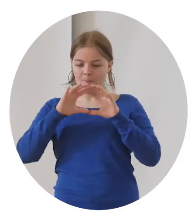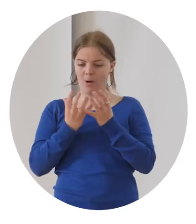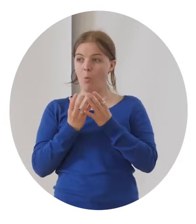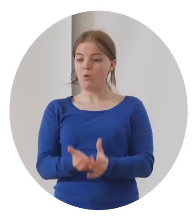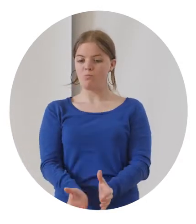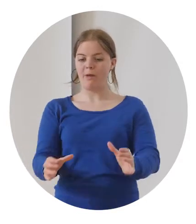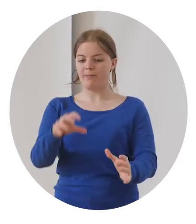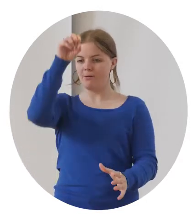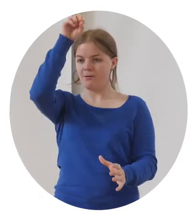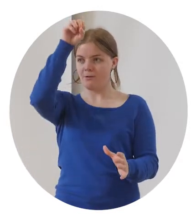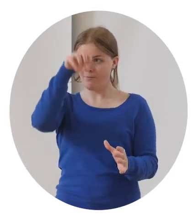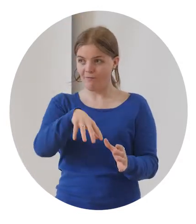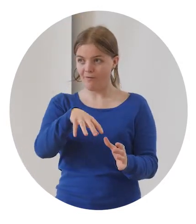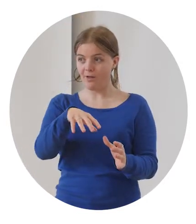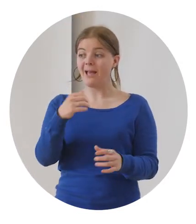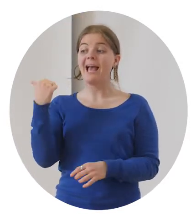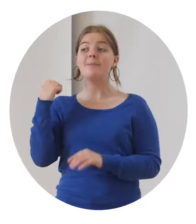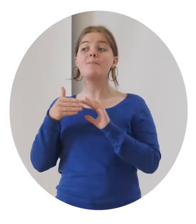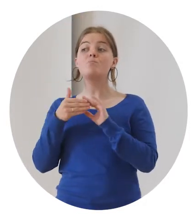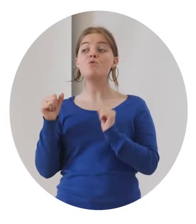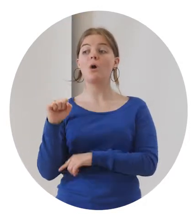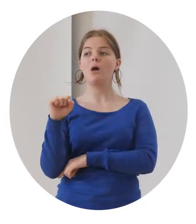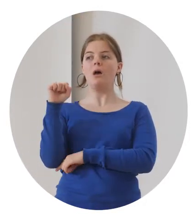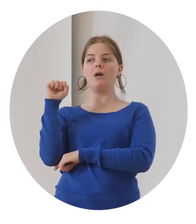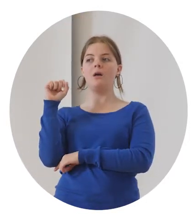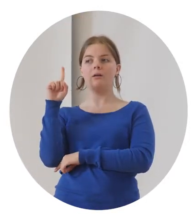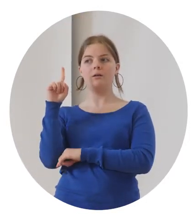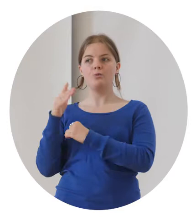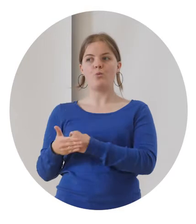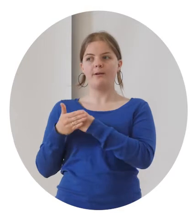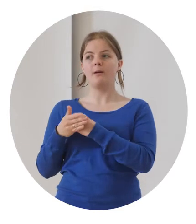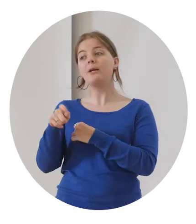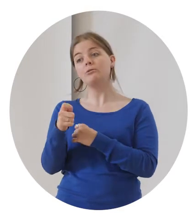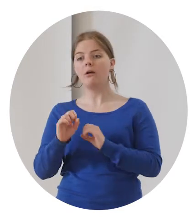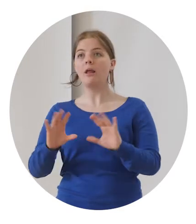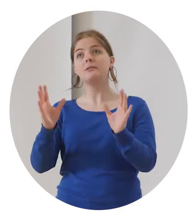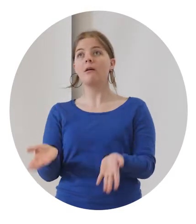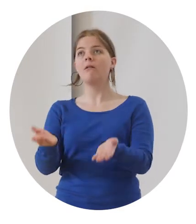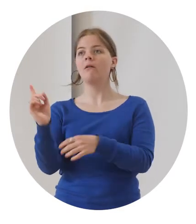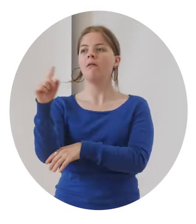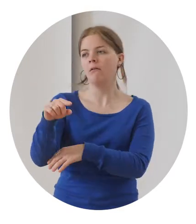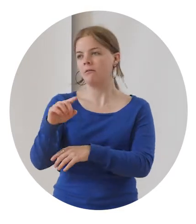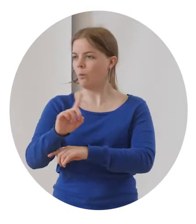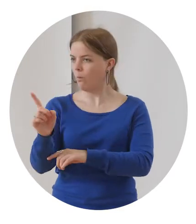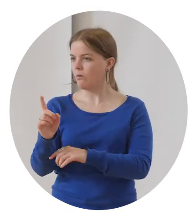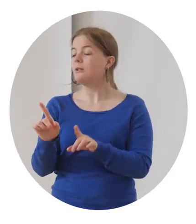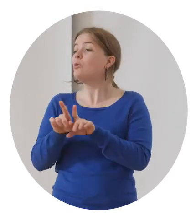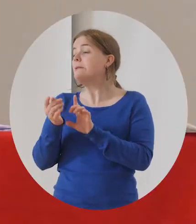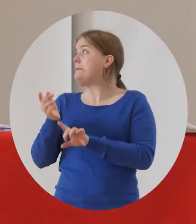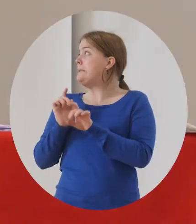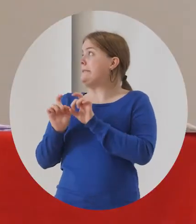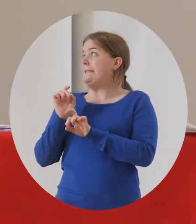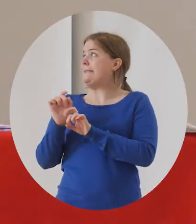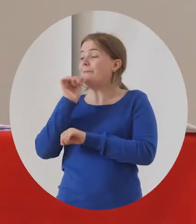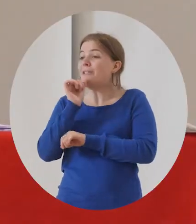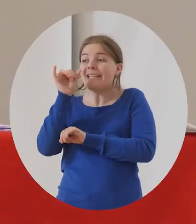mur. C'est important. On ne lui fait pas faire l'activité sans qu'elle ait un soutien. Et